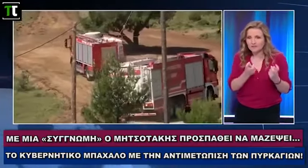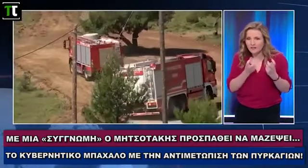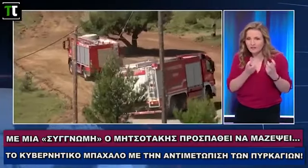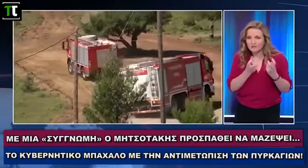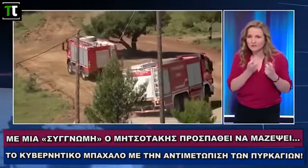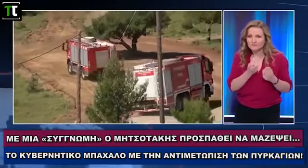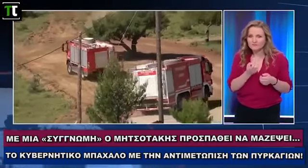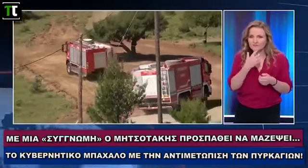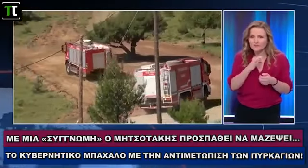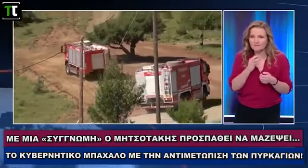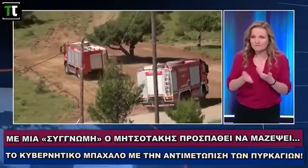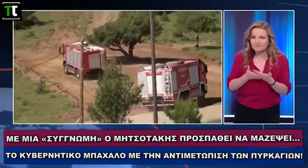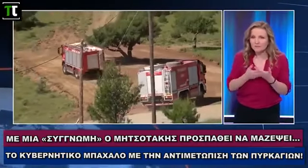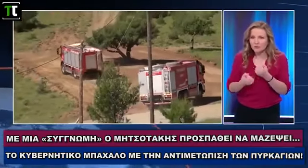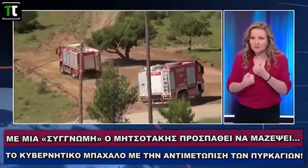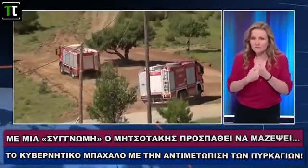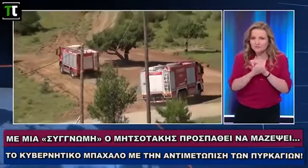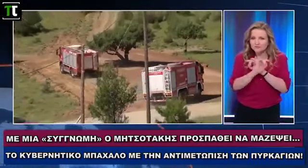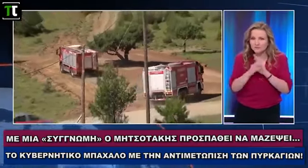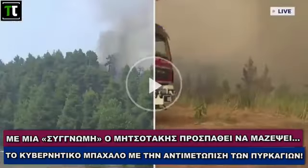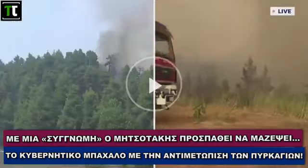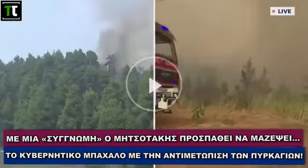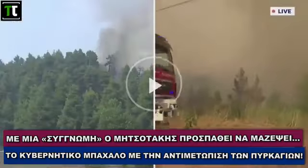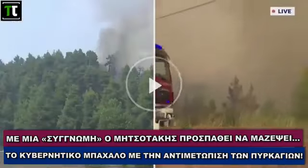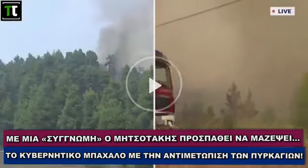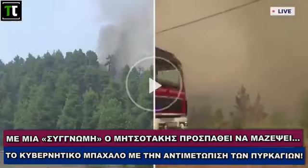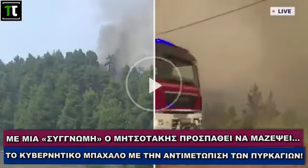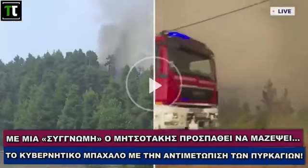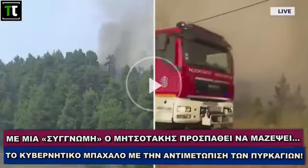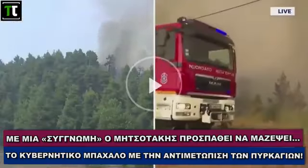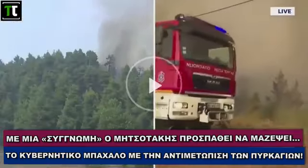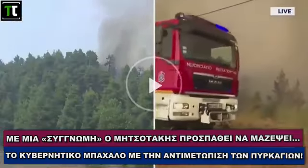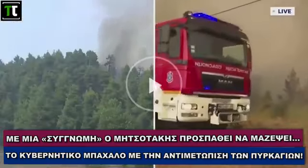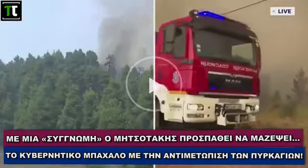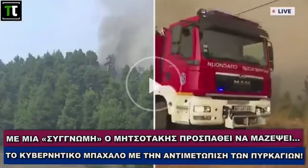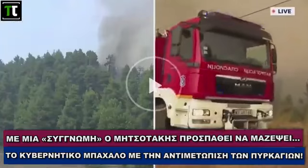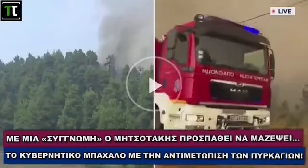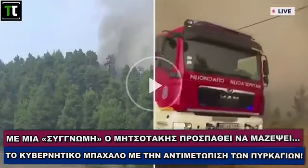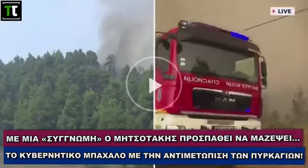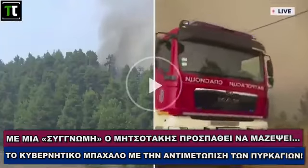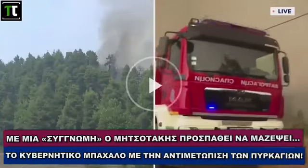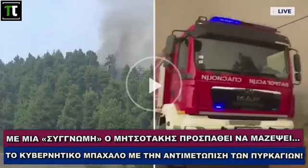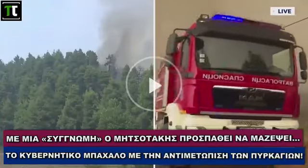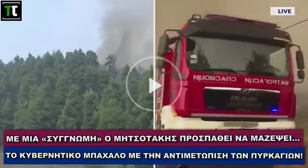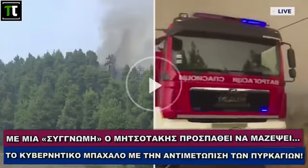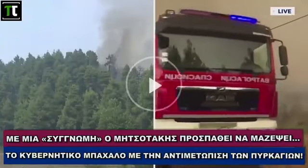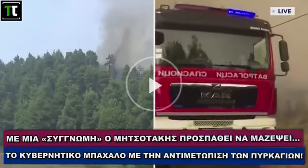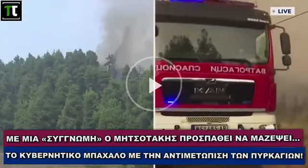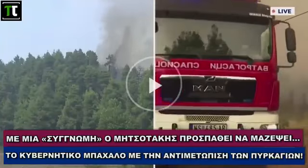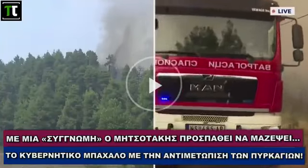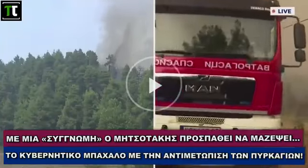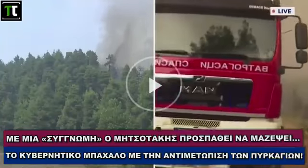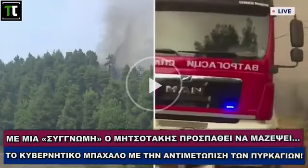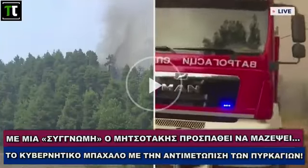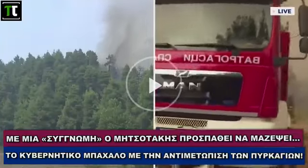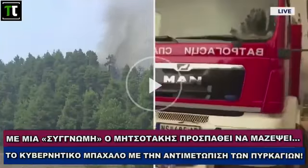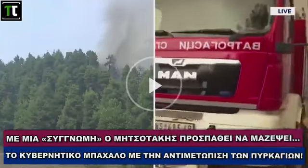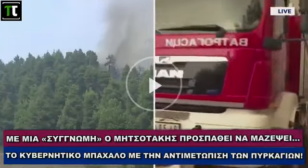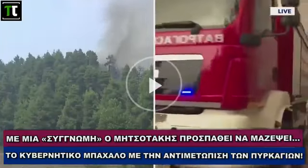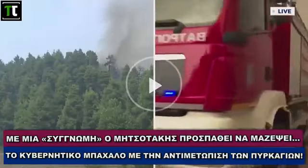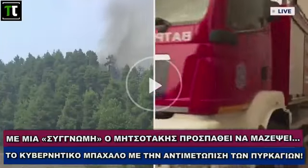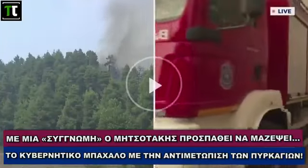καούμε δηλαδή. Μα αφήσανε να καούμε ό,τι λέω ακριβώς. Να έρχονται εν αέρια μέσα, θα καούμε ολοκληρωτικά. Χθες μιλούσε για